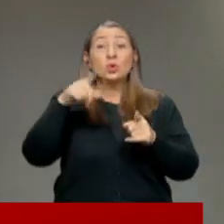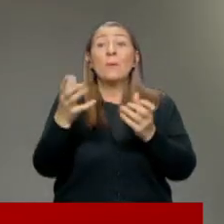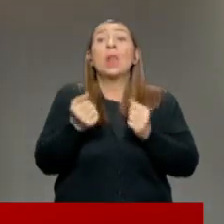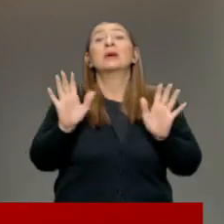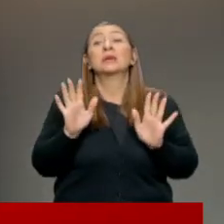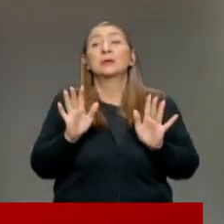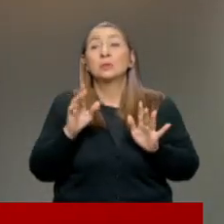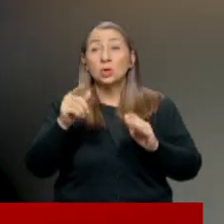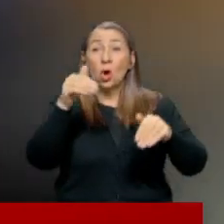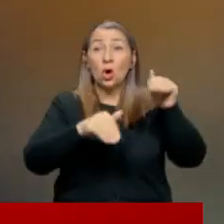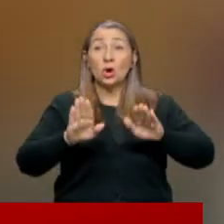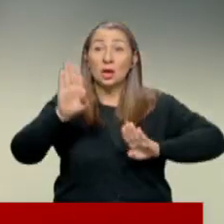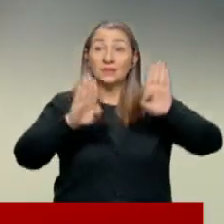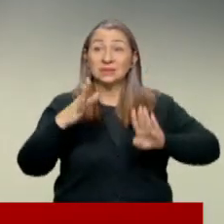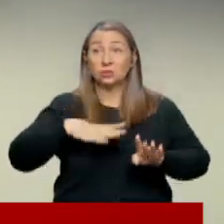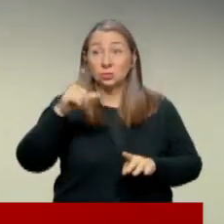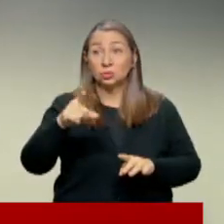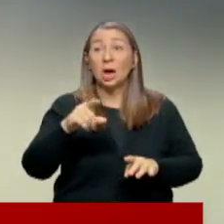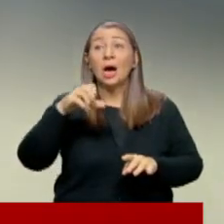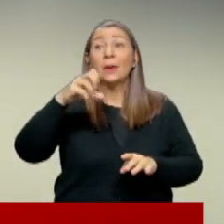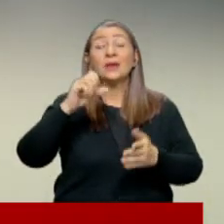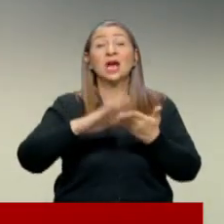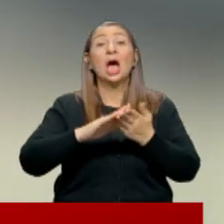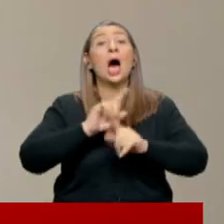gündeme bile almadı bunu oynamanızı istiyoruz